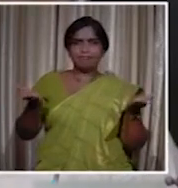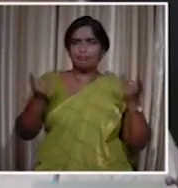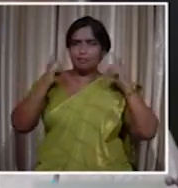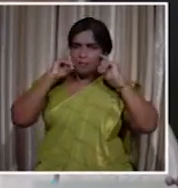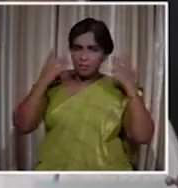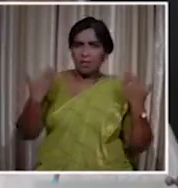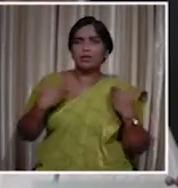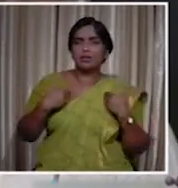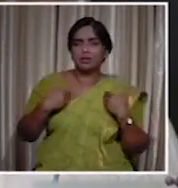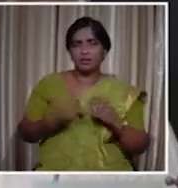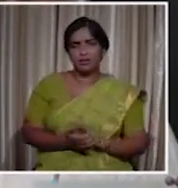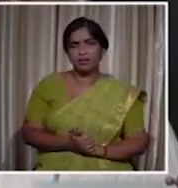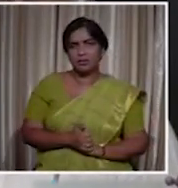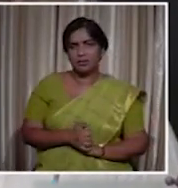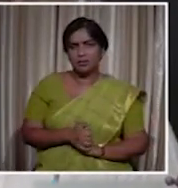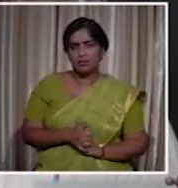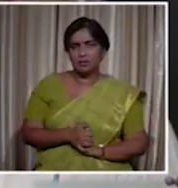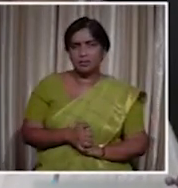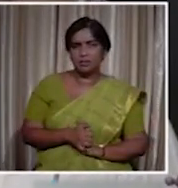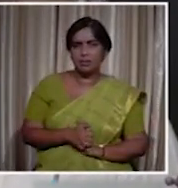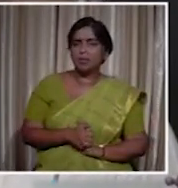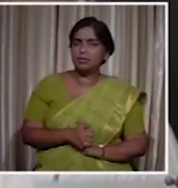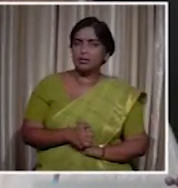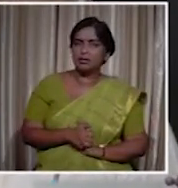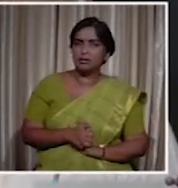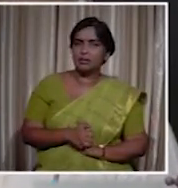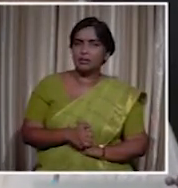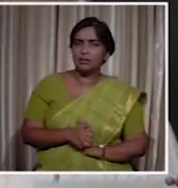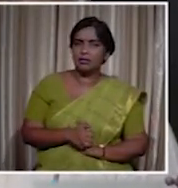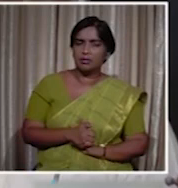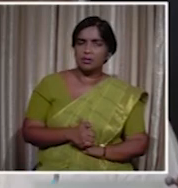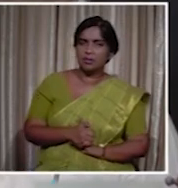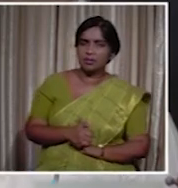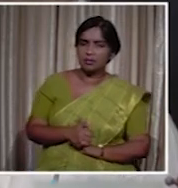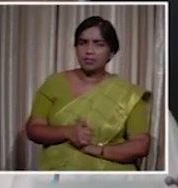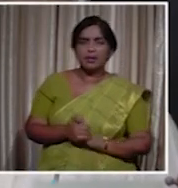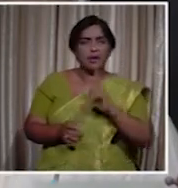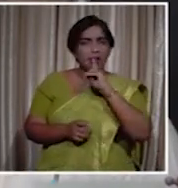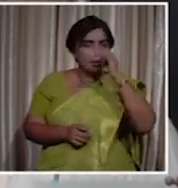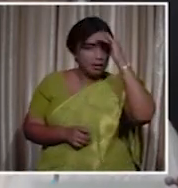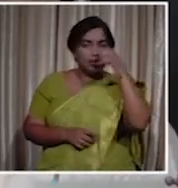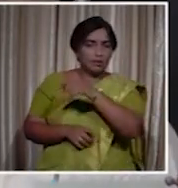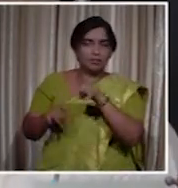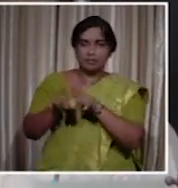දන්නේවත් නැහැ. ඒත් විශේෂයෙන්ම කතානායකතුමනි ඒක නෙමෙයි.